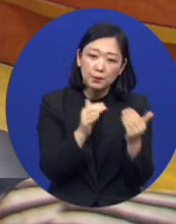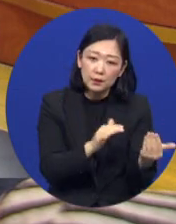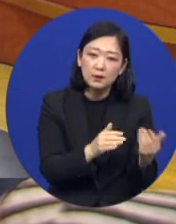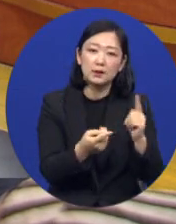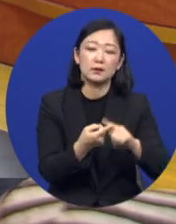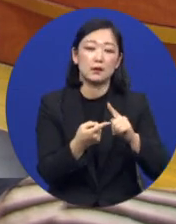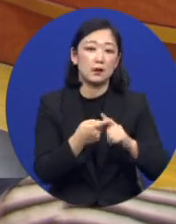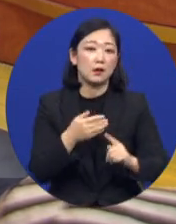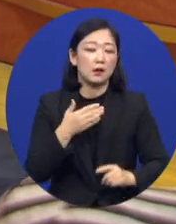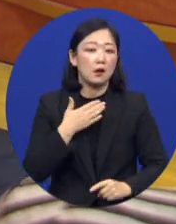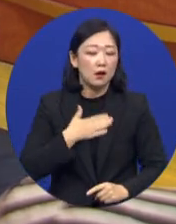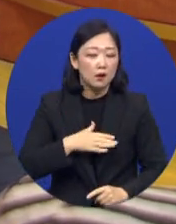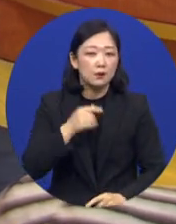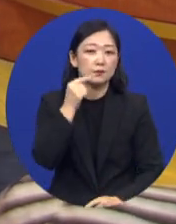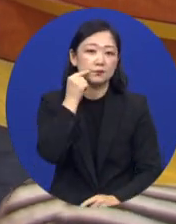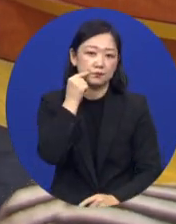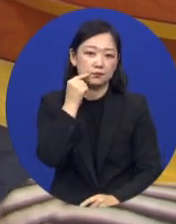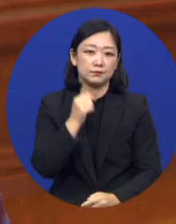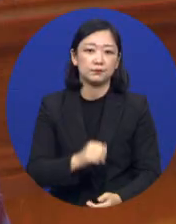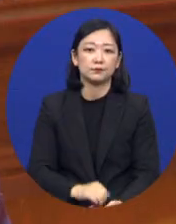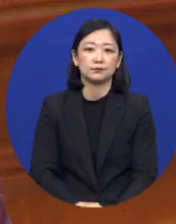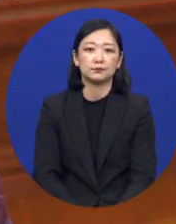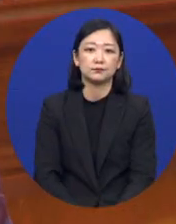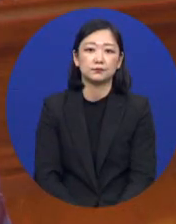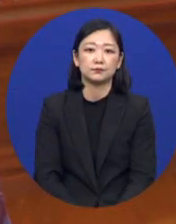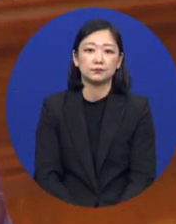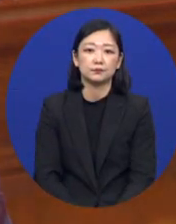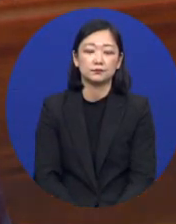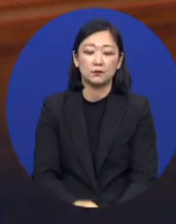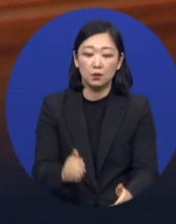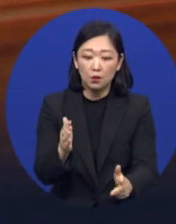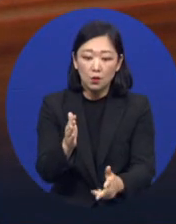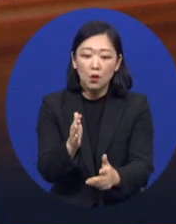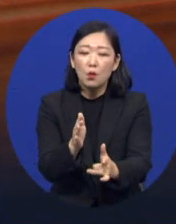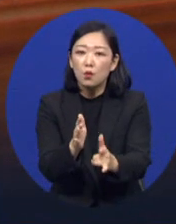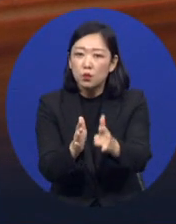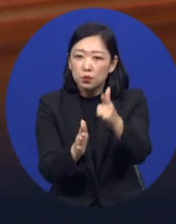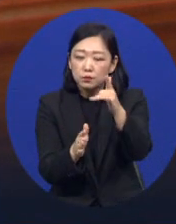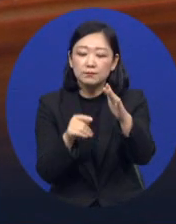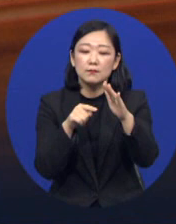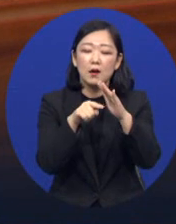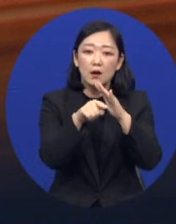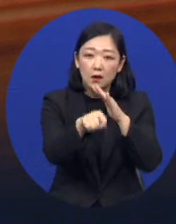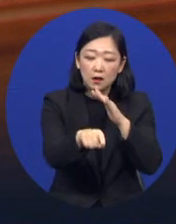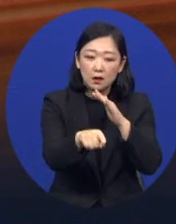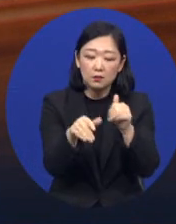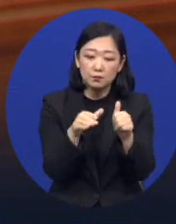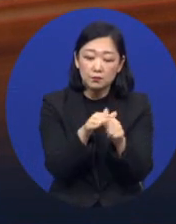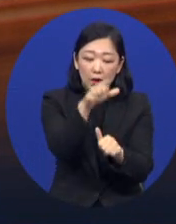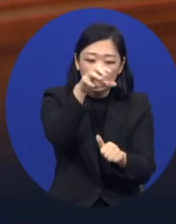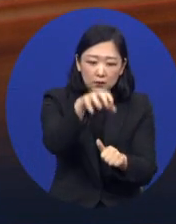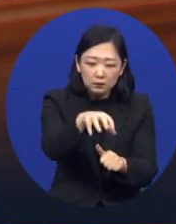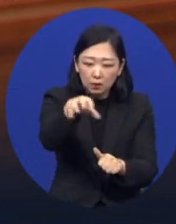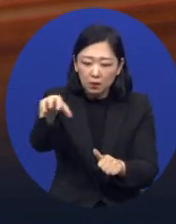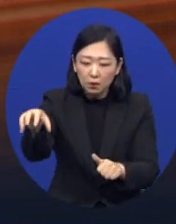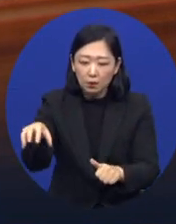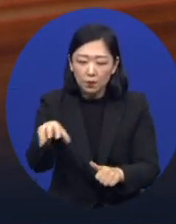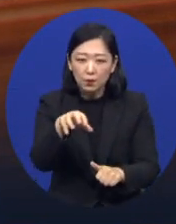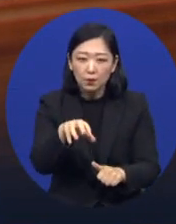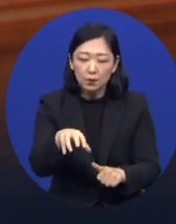돌아가셨는지 아직도 알지 못합니다. 또 화북까지 내려가가지고 그 사형터를